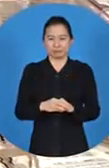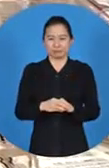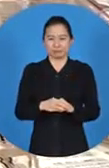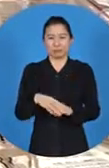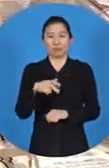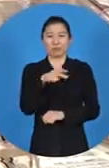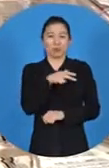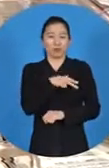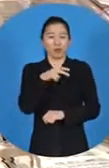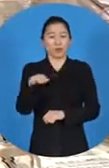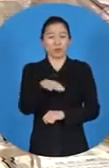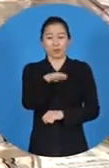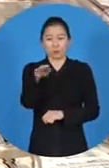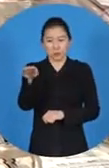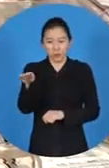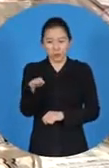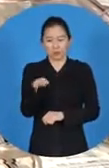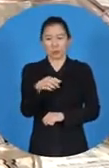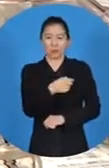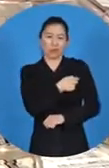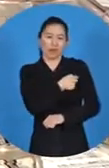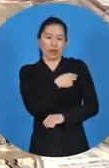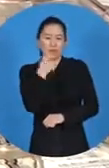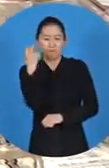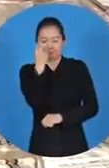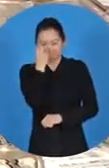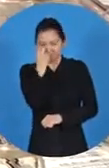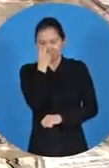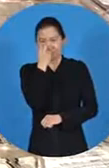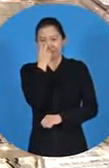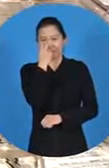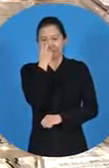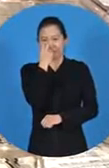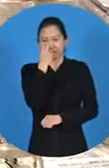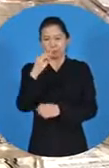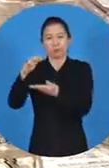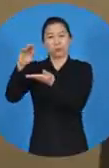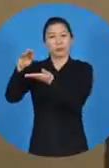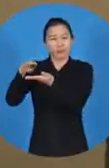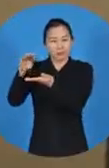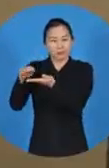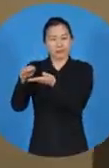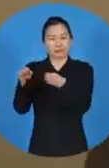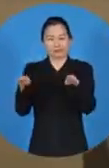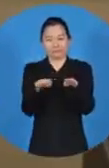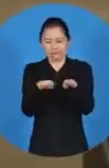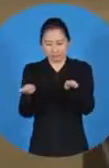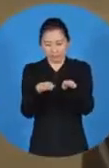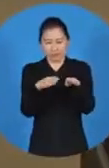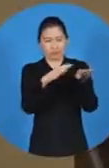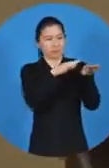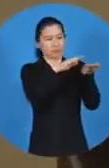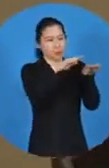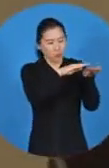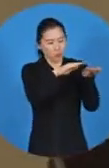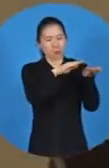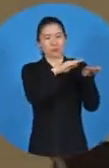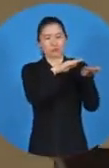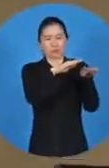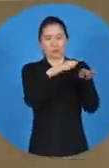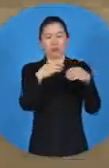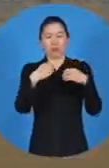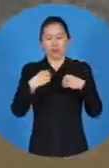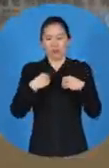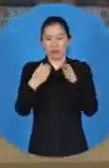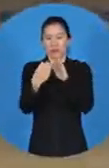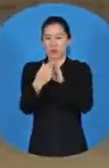そんな状況の中、店舗では従業員の検温はもちろん、人が触れるところはその都度消毒を行